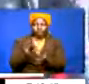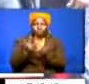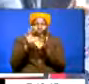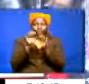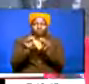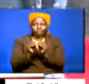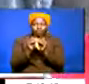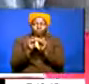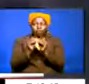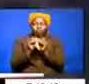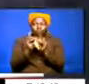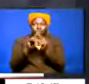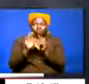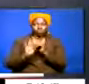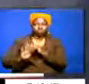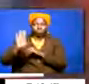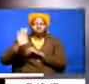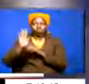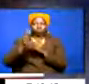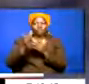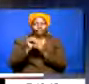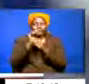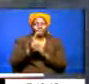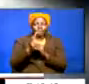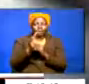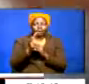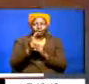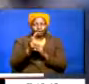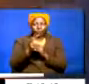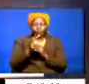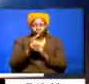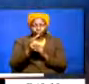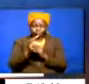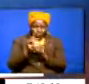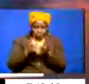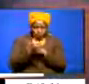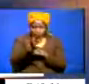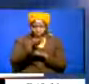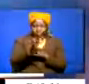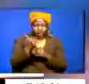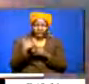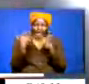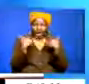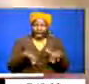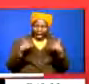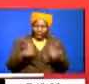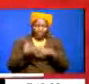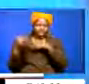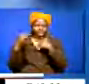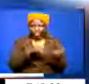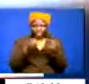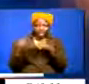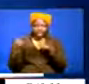viongozi wa bunge hilo. Kulikuwa na utata katika bunge hilo baada ya spika juma lililopita kudai kwamba mwakilishi wa wadi ya Kamasian